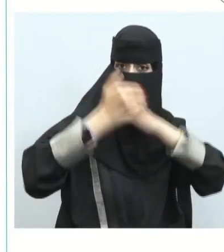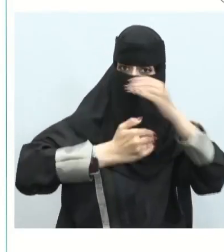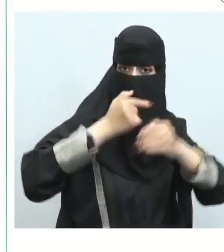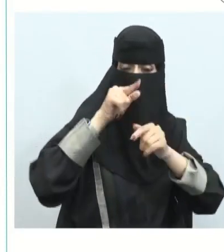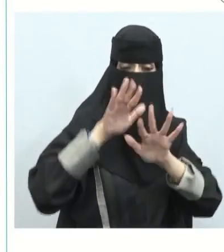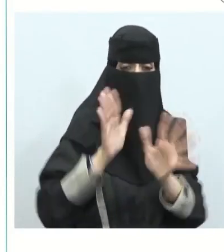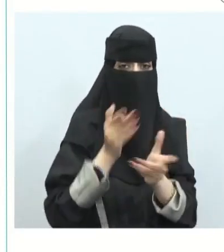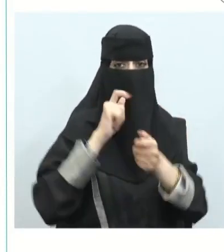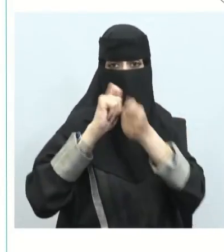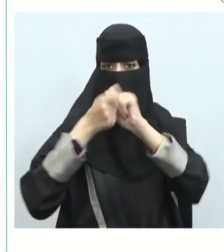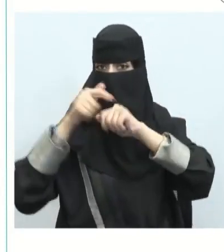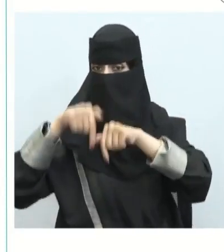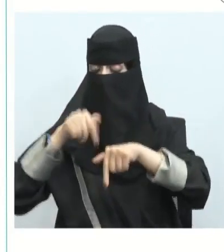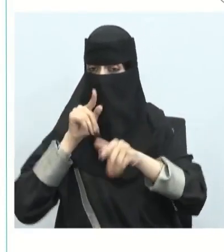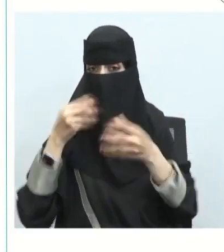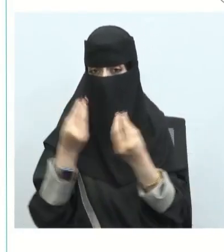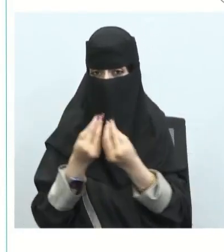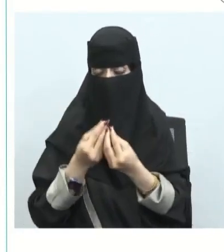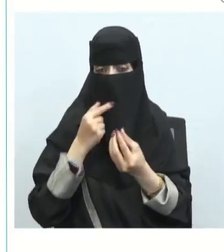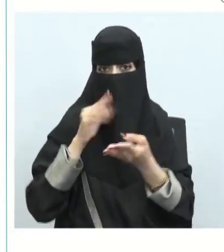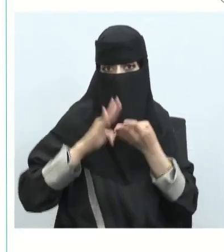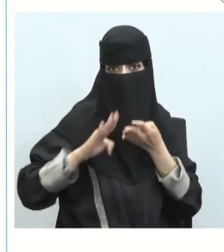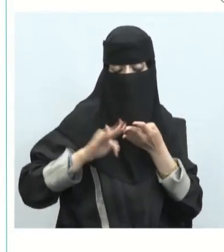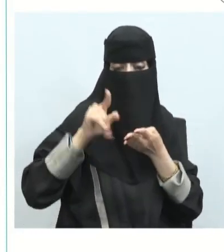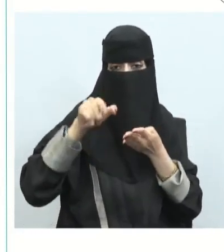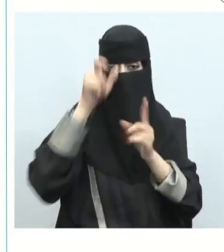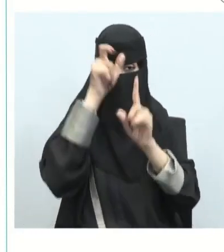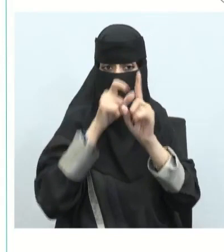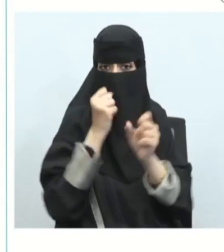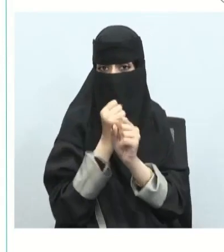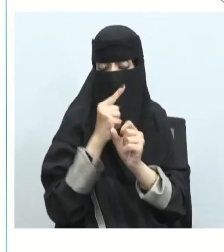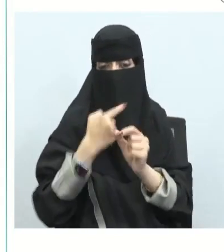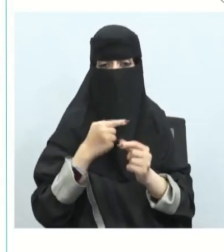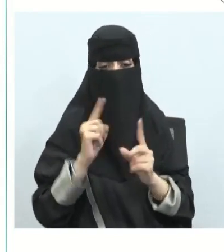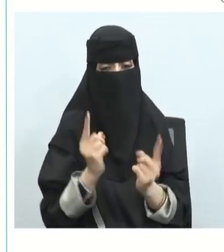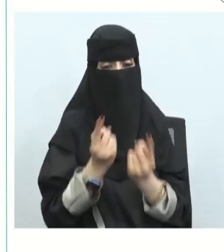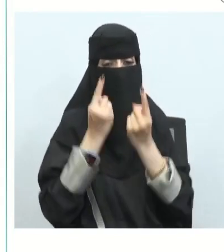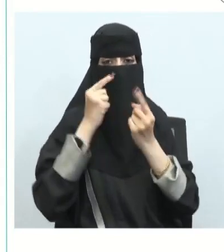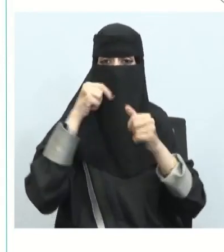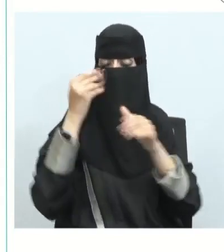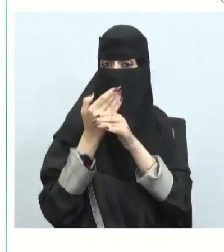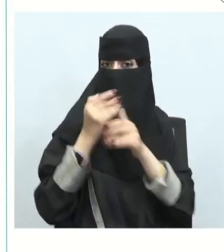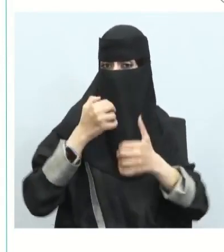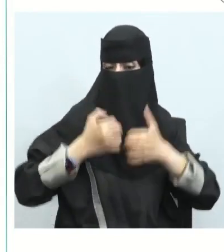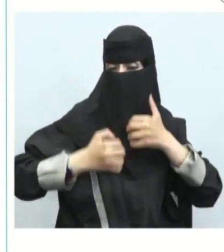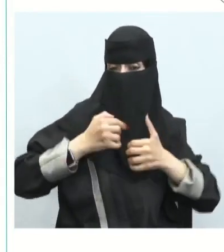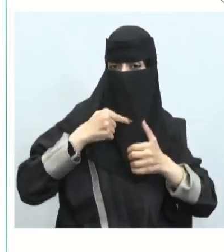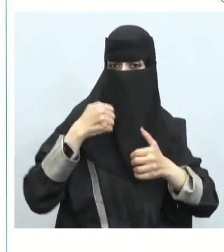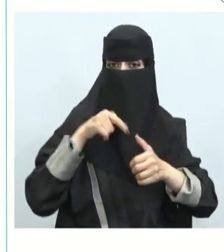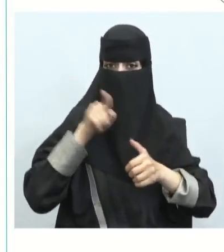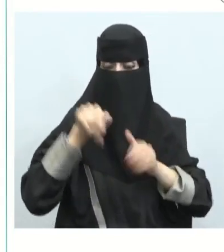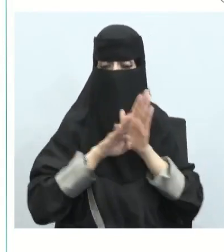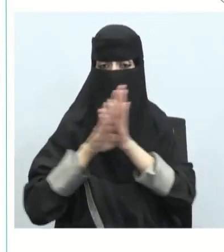اي تغيير مصحوب بمخاطر ولكن هذا الموظف سيتقبل لماذا لانه لديه شعور ان